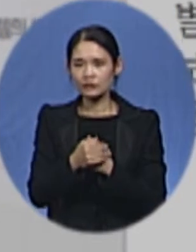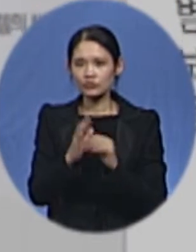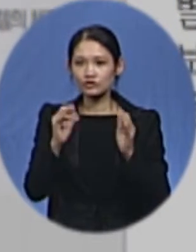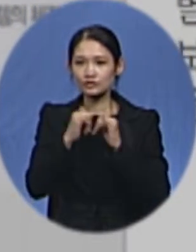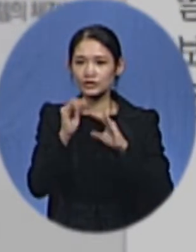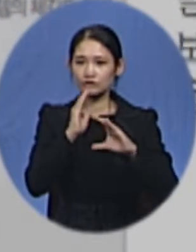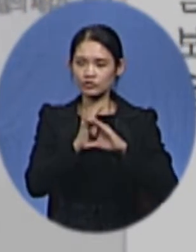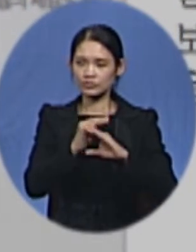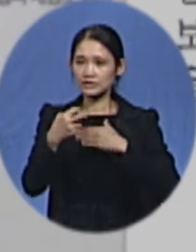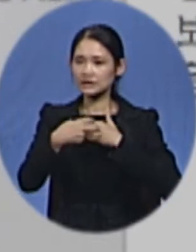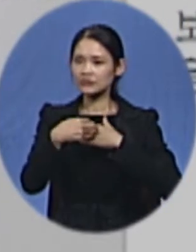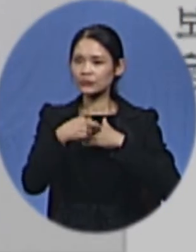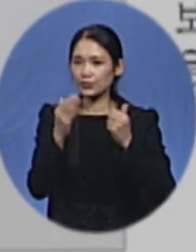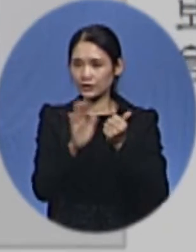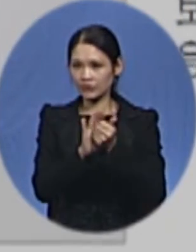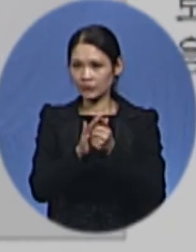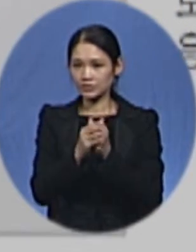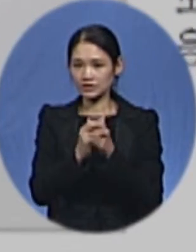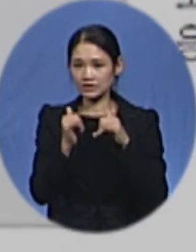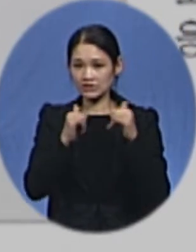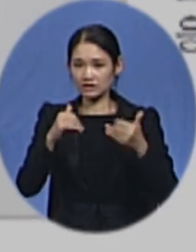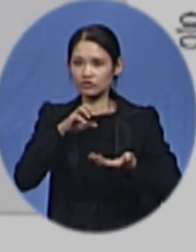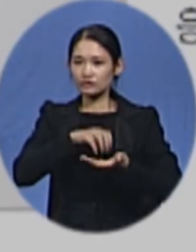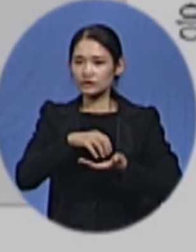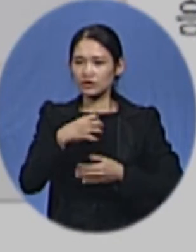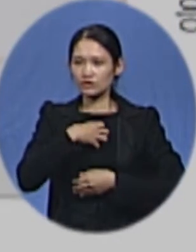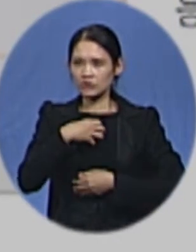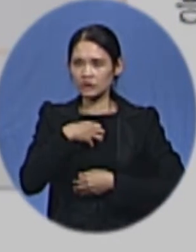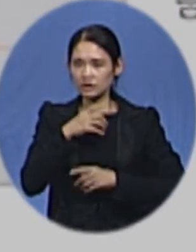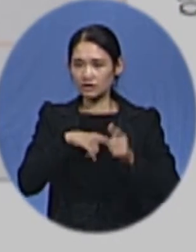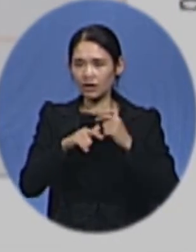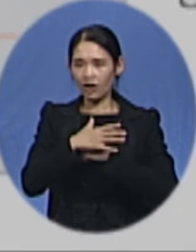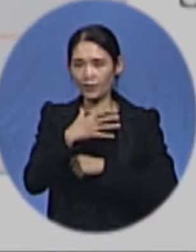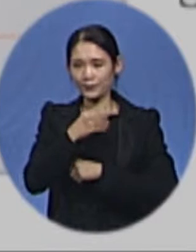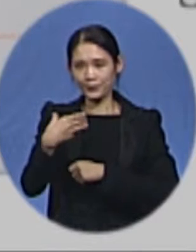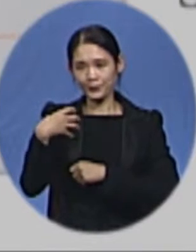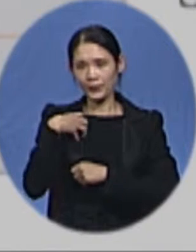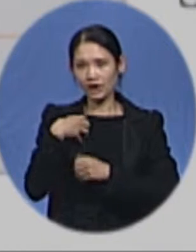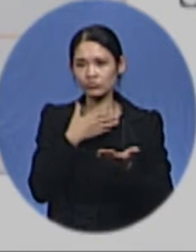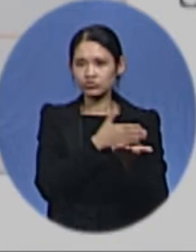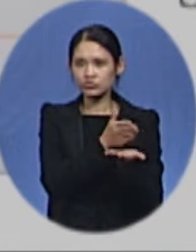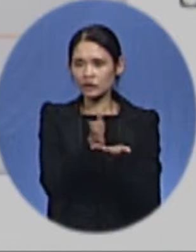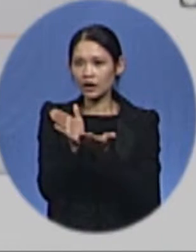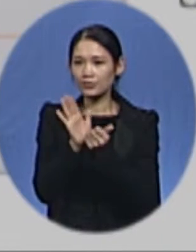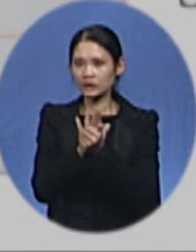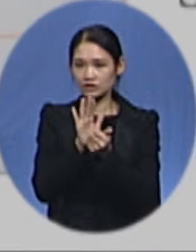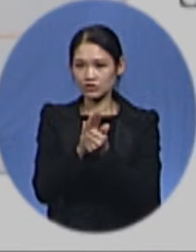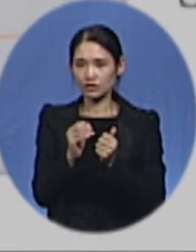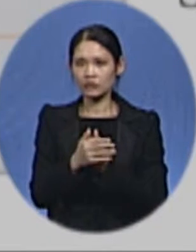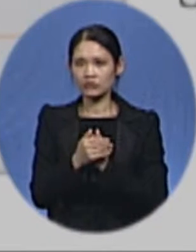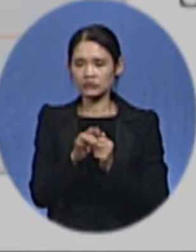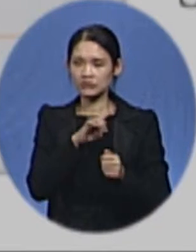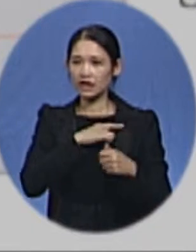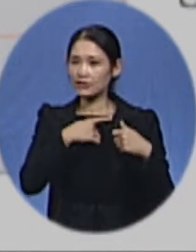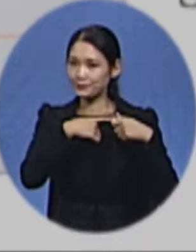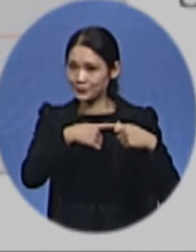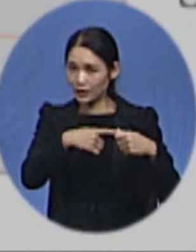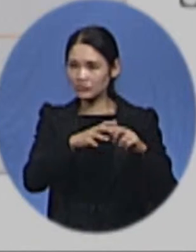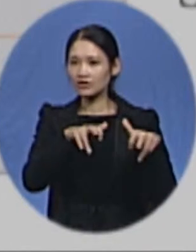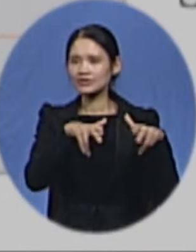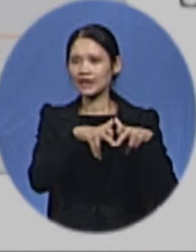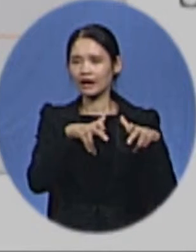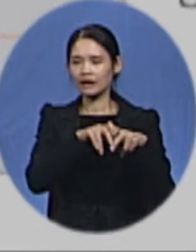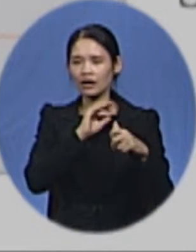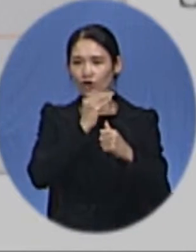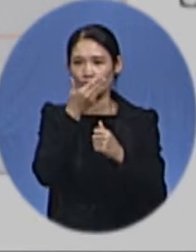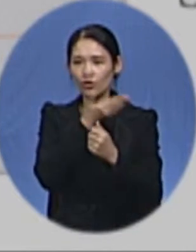보건 의료 체계 구축, 인구 위기 대응 강화를 과제로 삼아 진행되는 분야별 지원으로는 가장 먼저 장애인